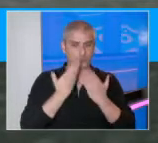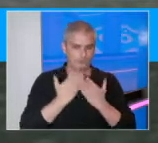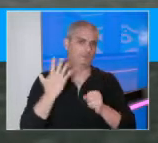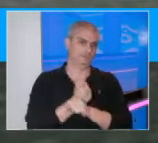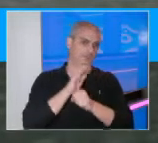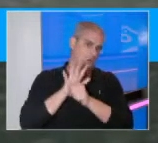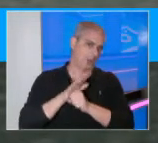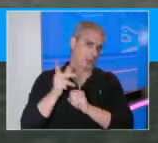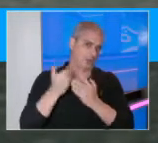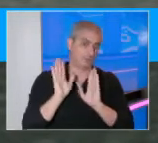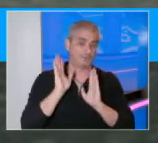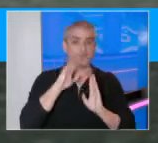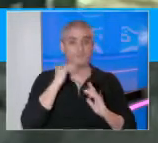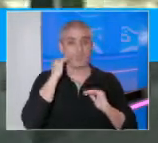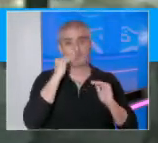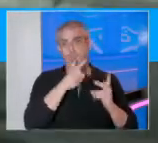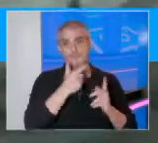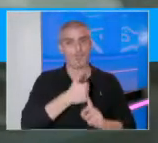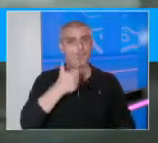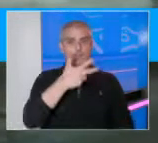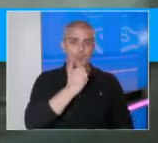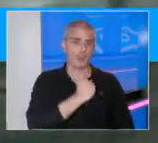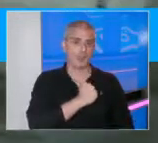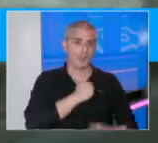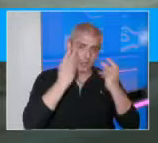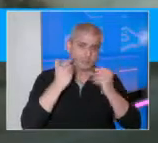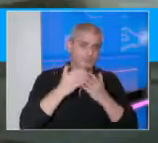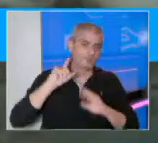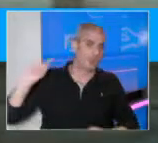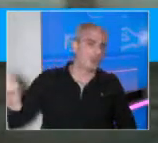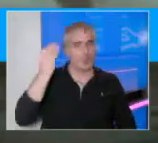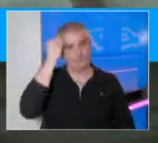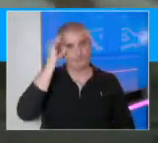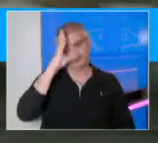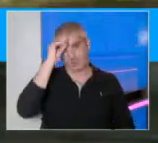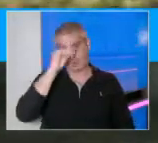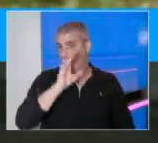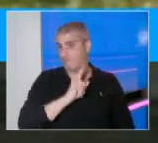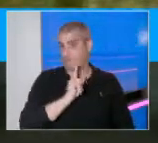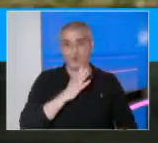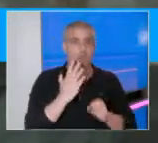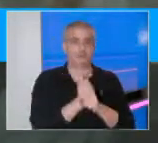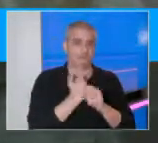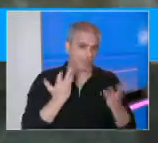והצליחו, וגם ברמה ההנהגתית החרדית, שיפתחו כל המוסדות של הבנים, למרות שזה לא הצליחו